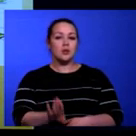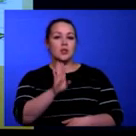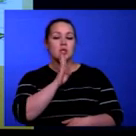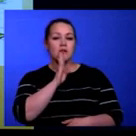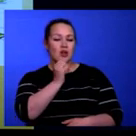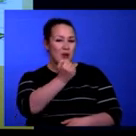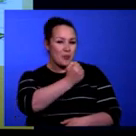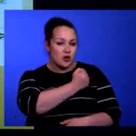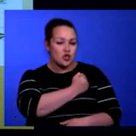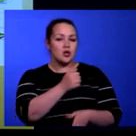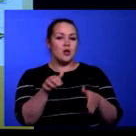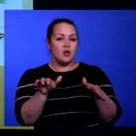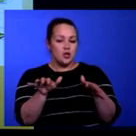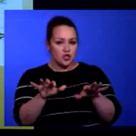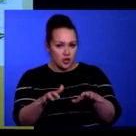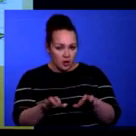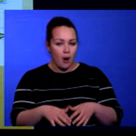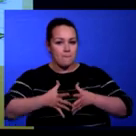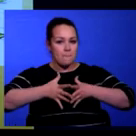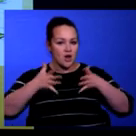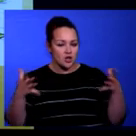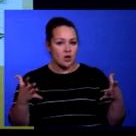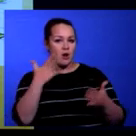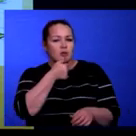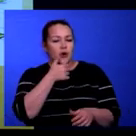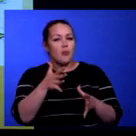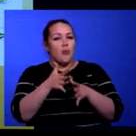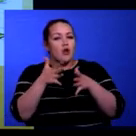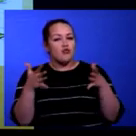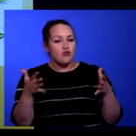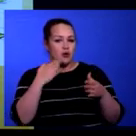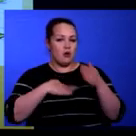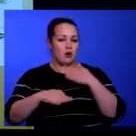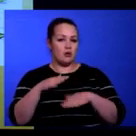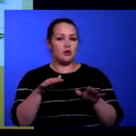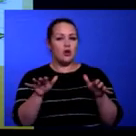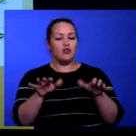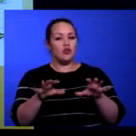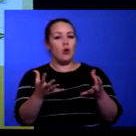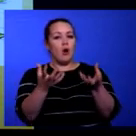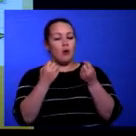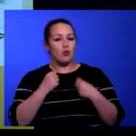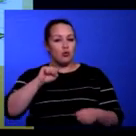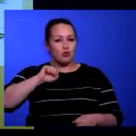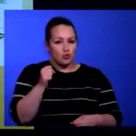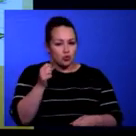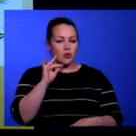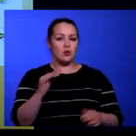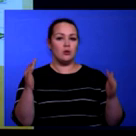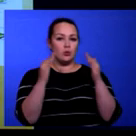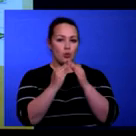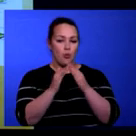пожалели щенка большая радость щенок обрел друзей и дом